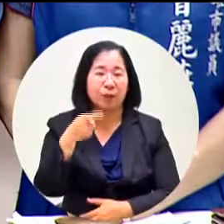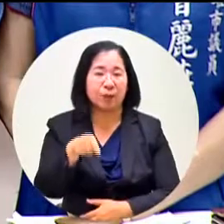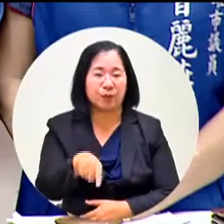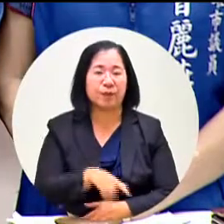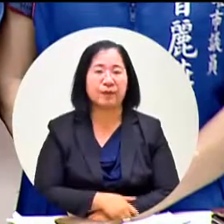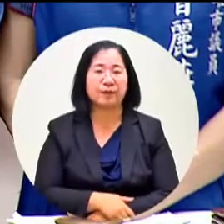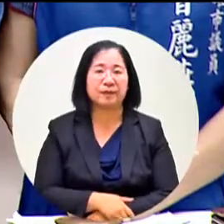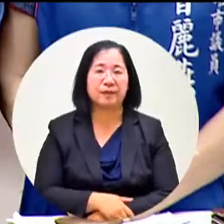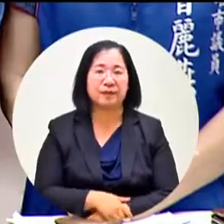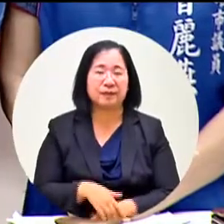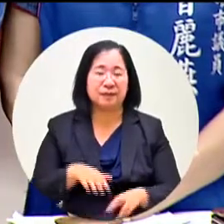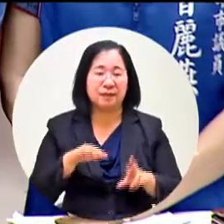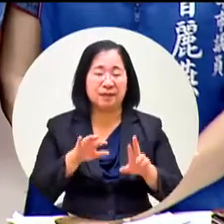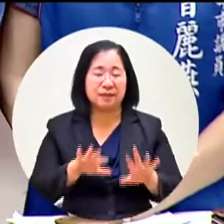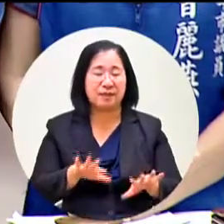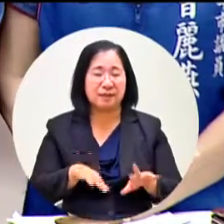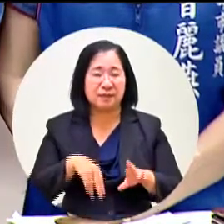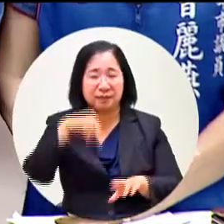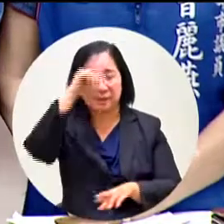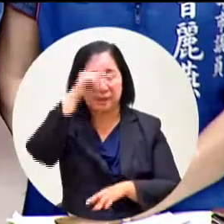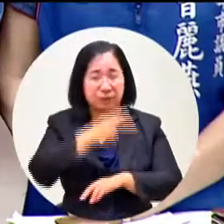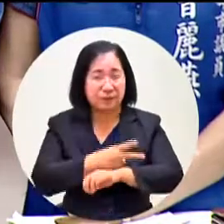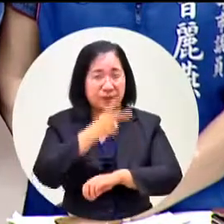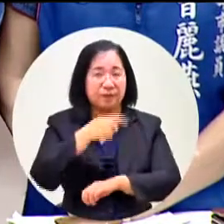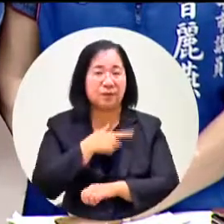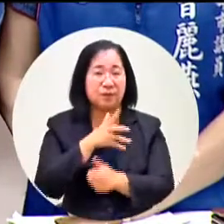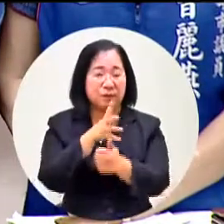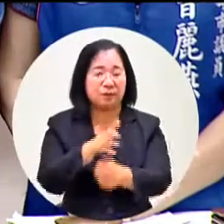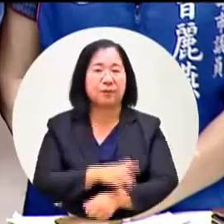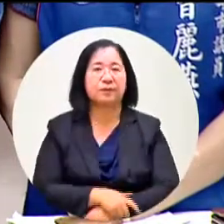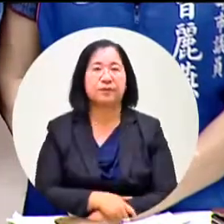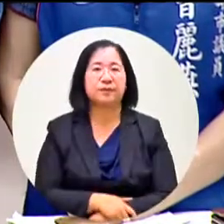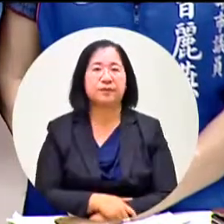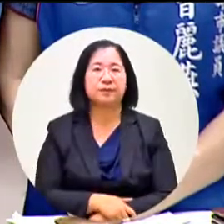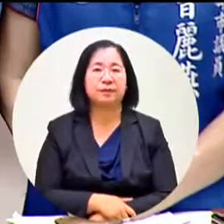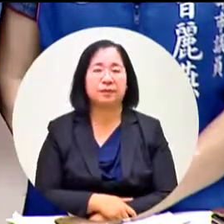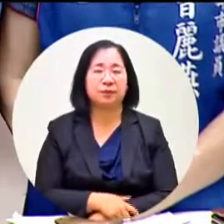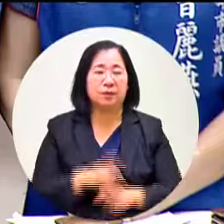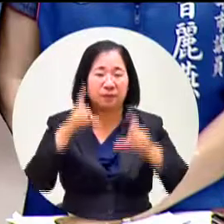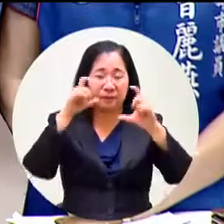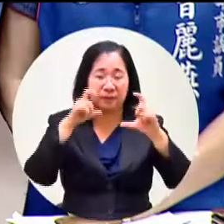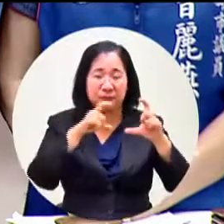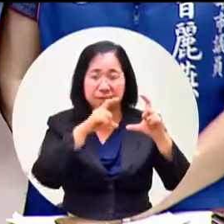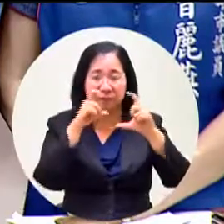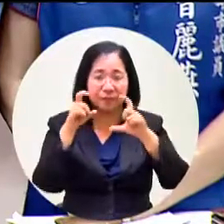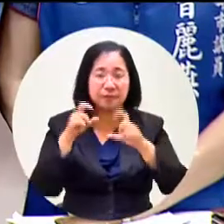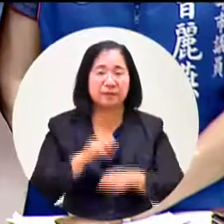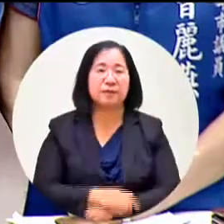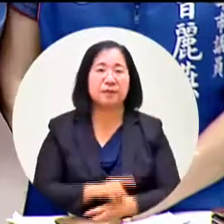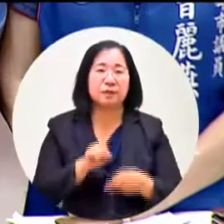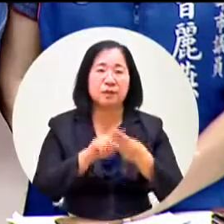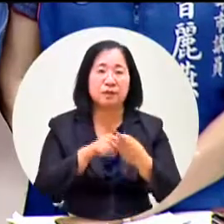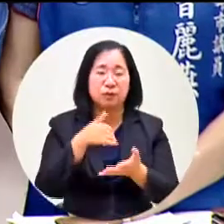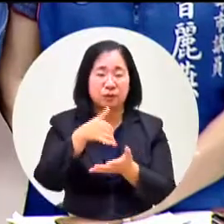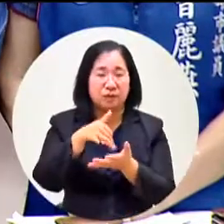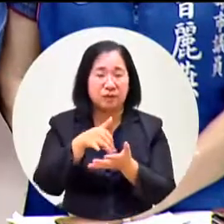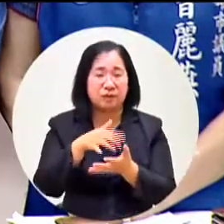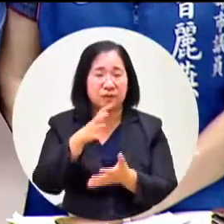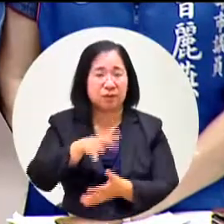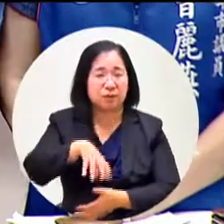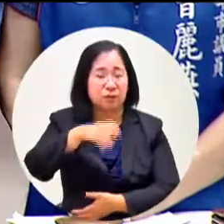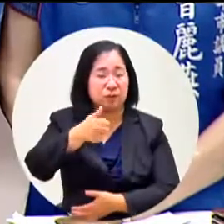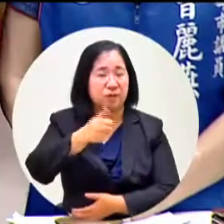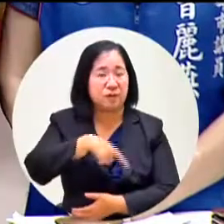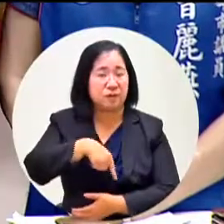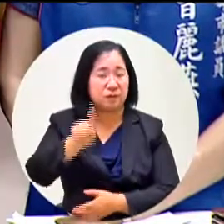有了哈。前朝的时候啊，这个陈菊市长，前市长陈菊呢，他发表